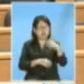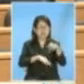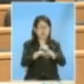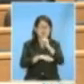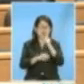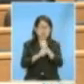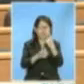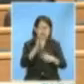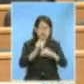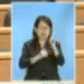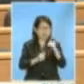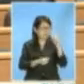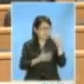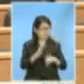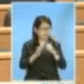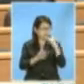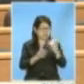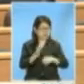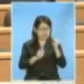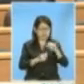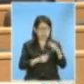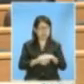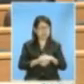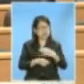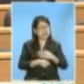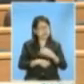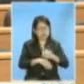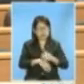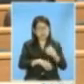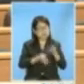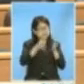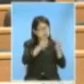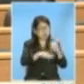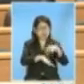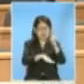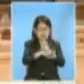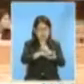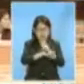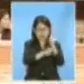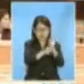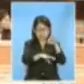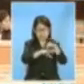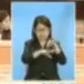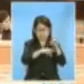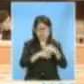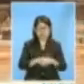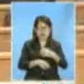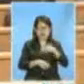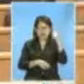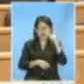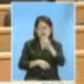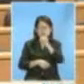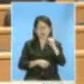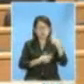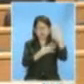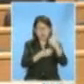รก็ไม่ใช่ครับเพราะว่าผมประท้วงผู้ทำตำแหน่งผู้ทำหน้าที่ประธานในตำแหน่งทีนี้ผมคิดว่ากรณีที่เพื่อนสมาชิกก